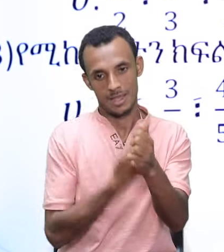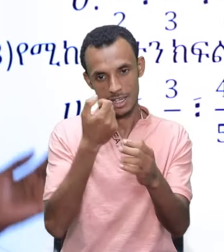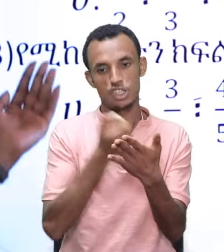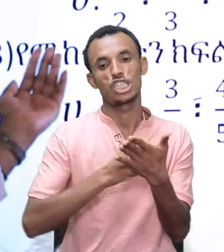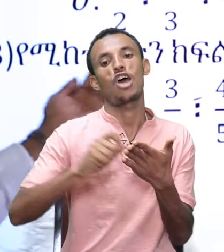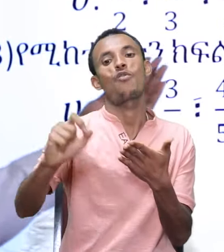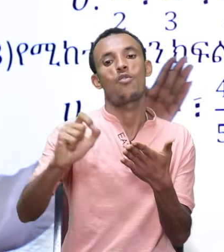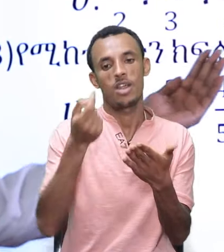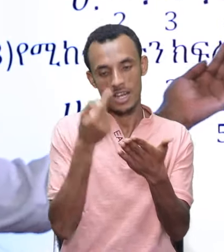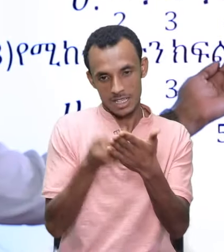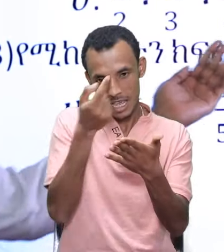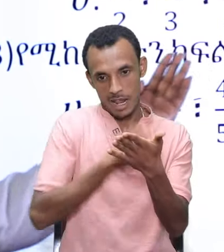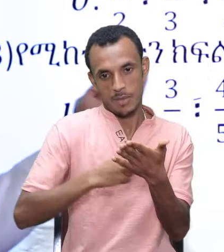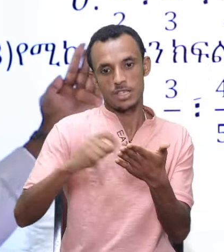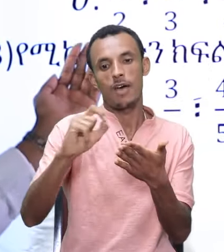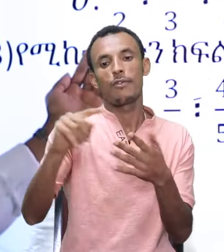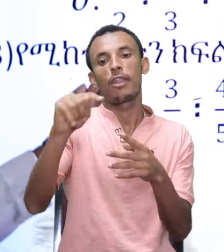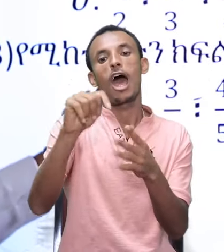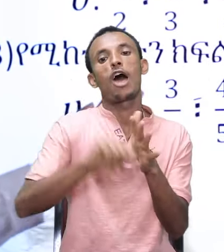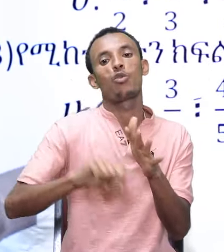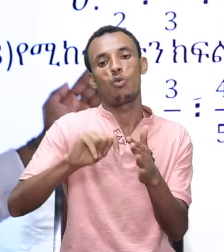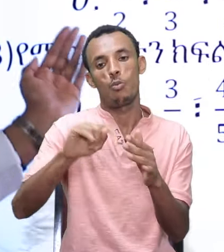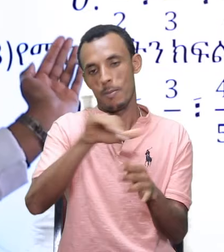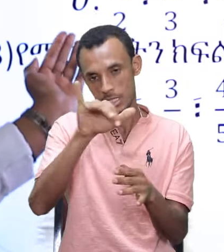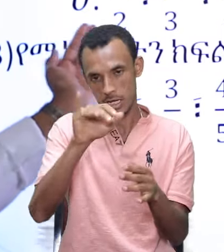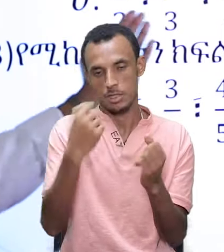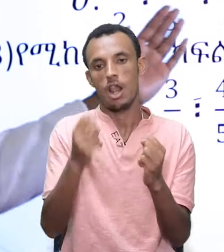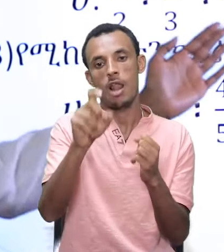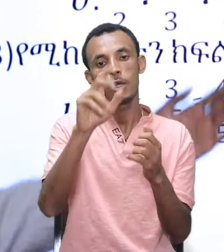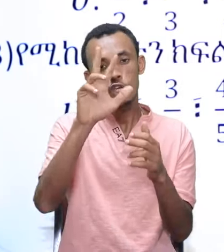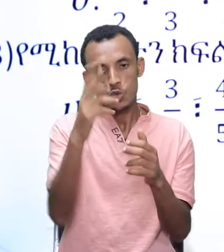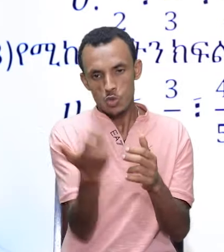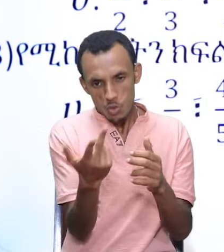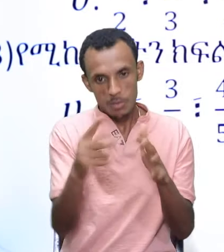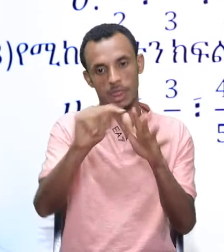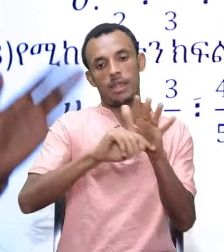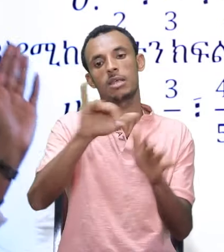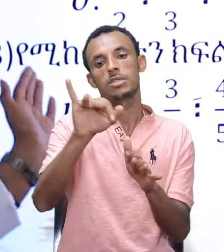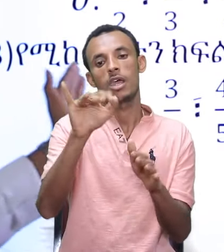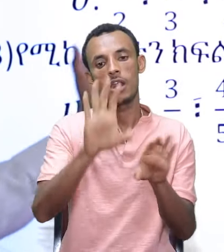የሚለው እንደሱ ለመጻፍ አሁንም ታህታችን መመሳሰል አለበት ስለዚህ የሶስቱንም ታህት ተመሳሳይ